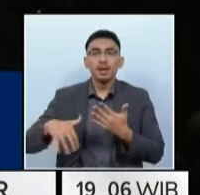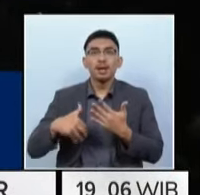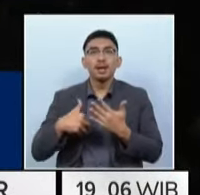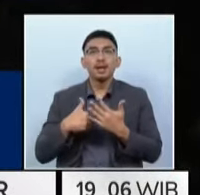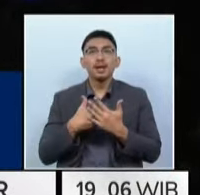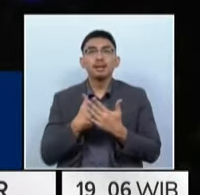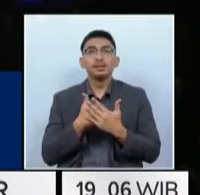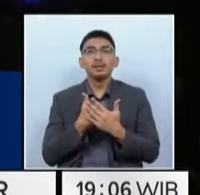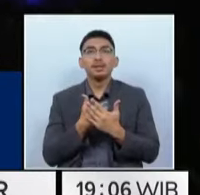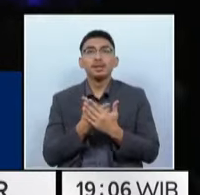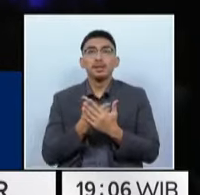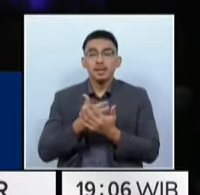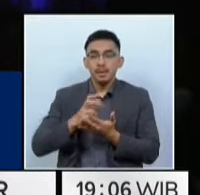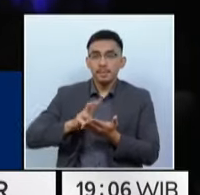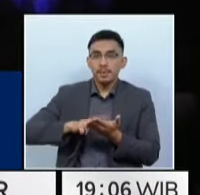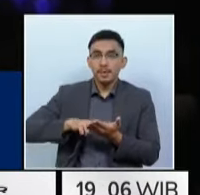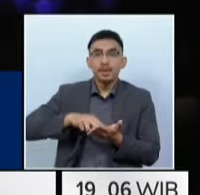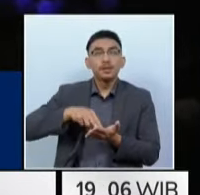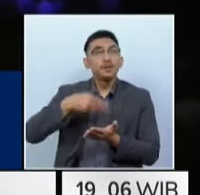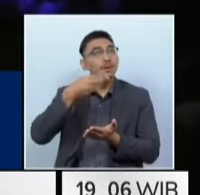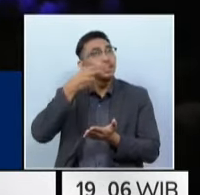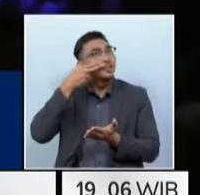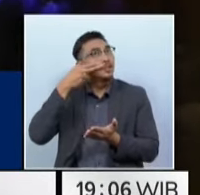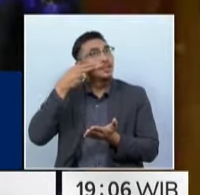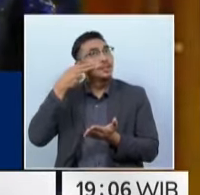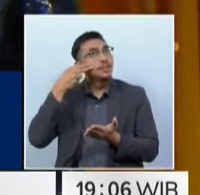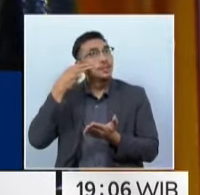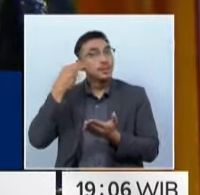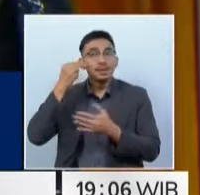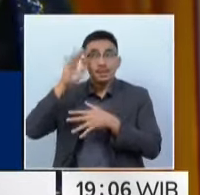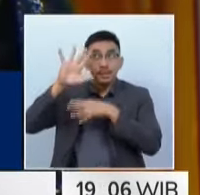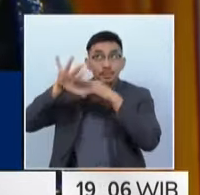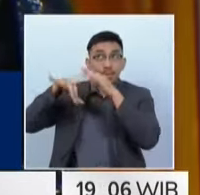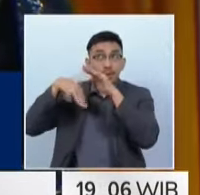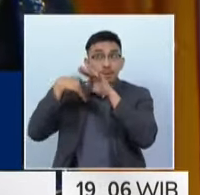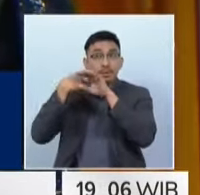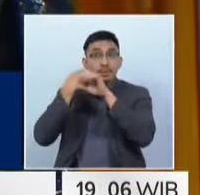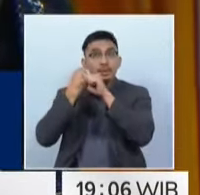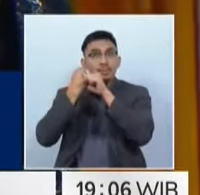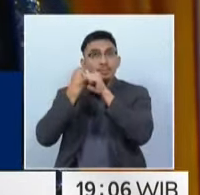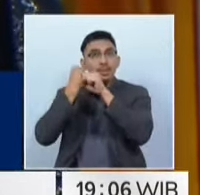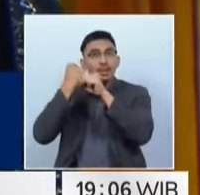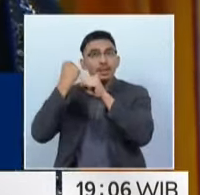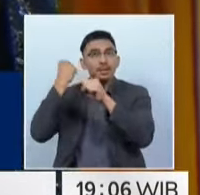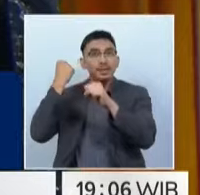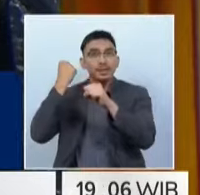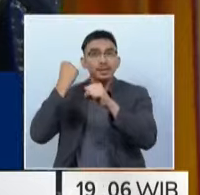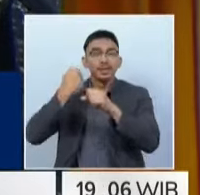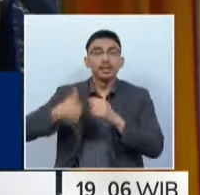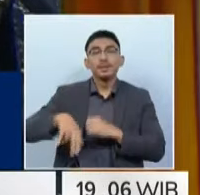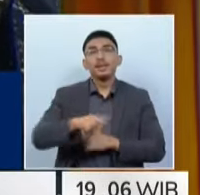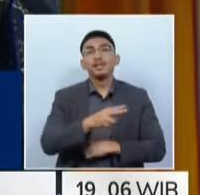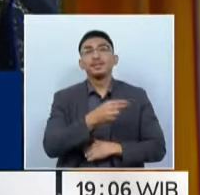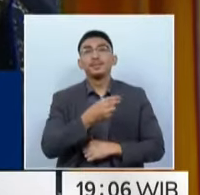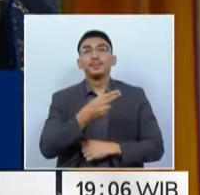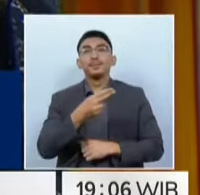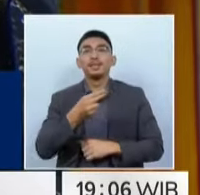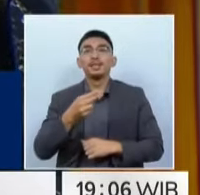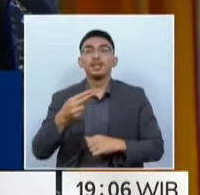semuanya Bangunlah jiwanya bamanannya untuk